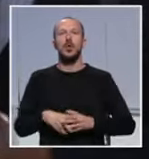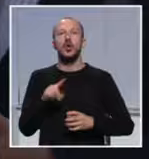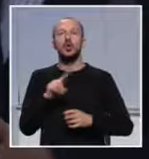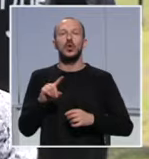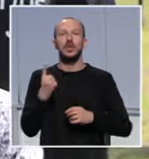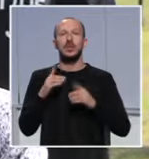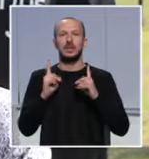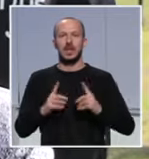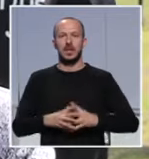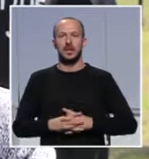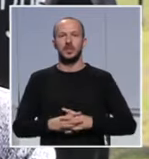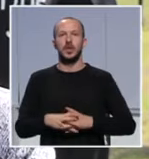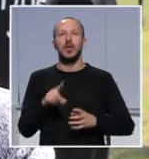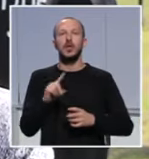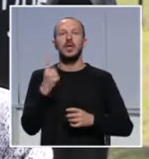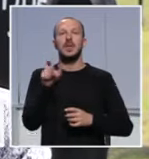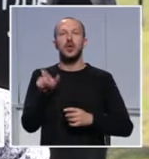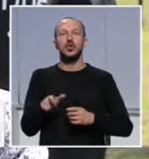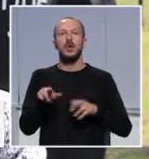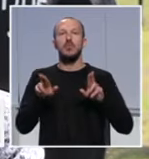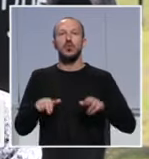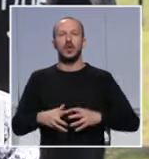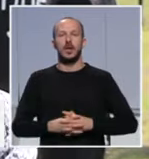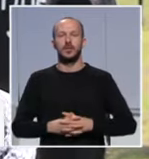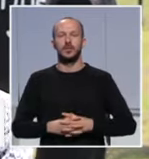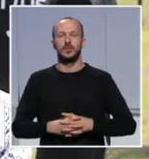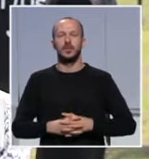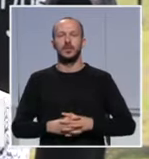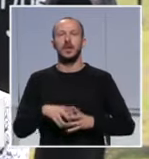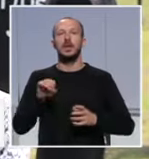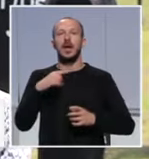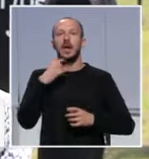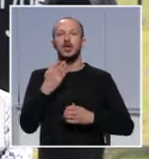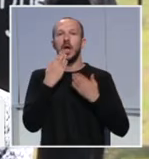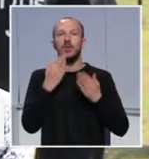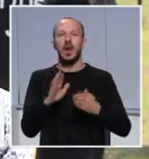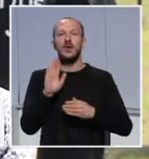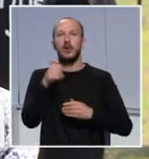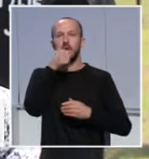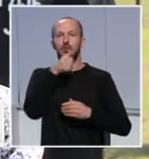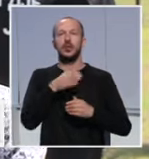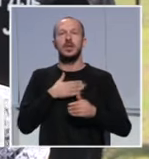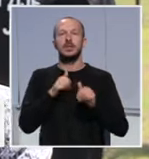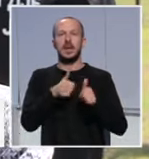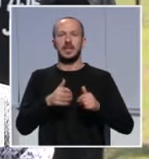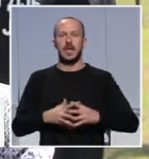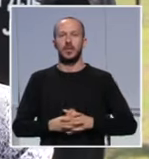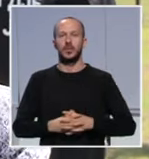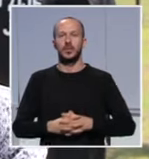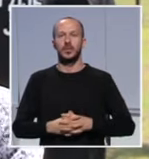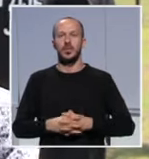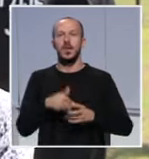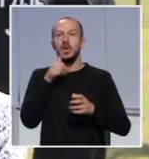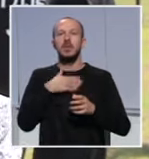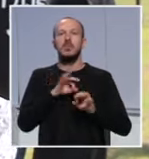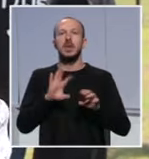jednog stati. Dogodi jedna osoba može da kaže hvala vama što nas pratite, jer bez